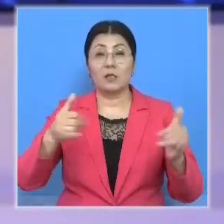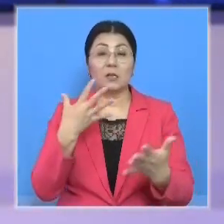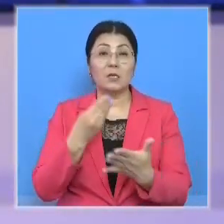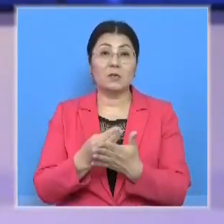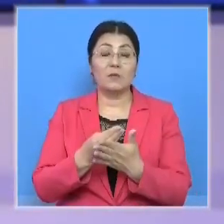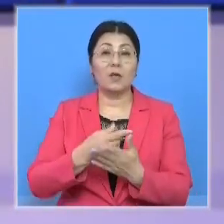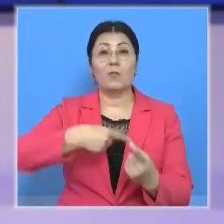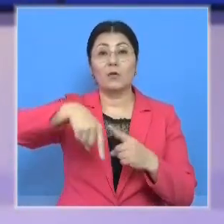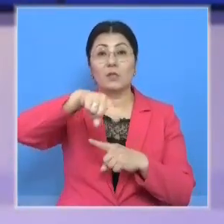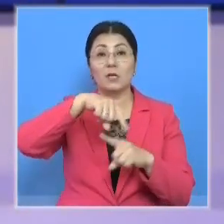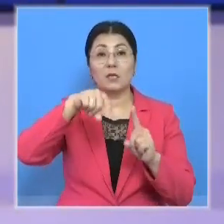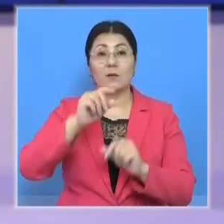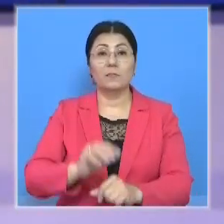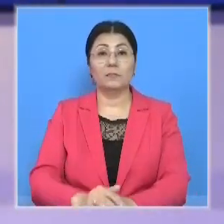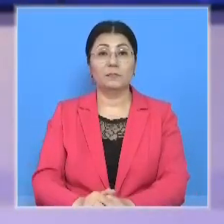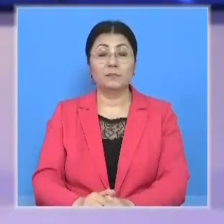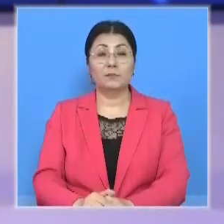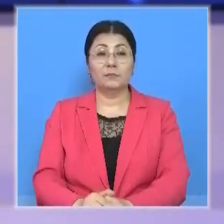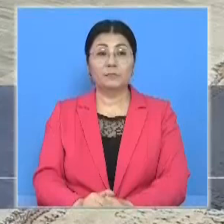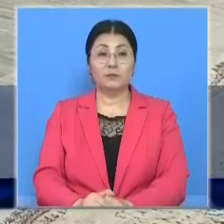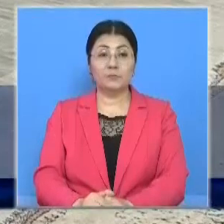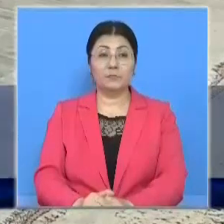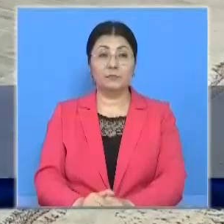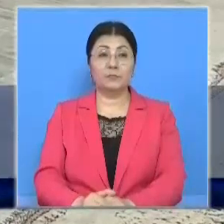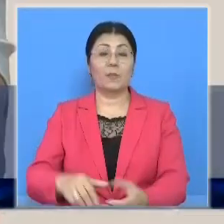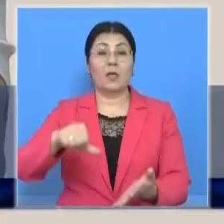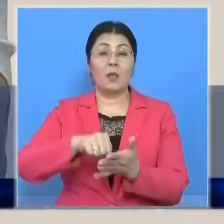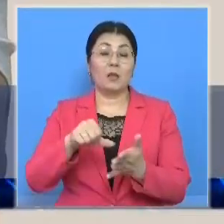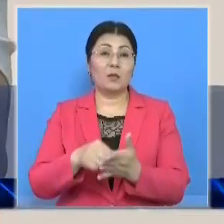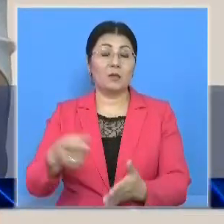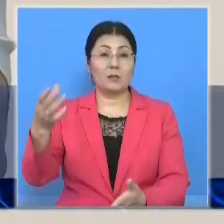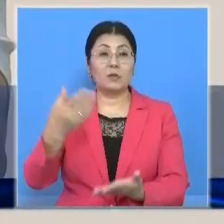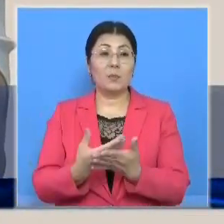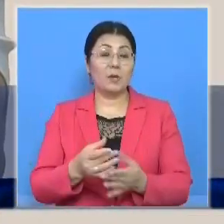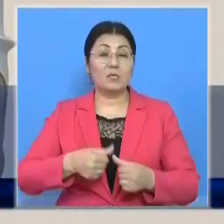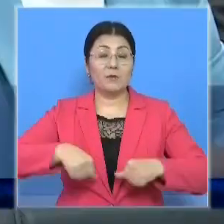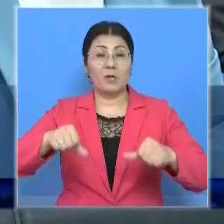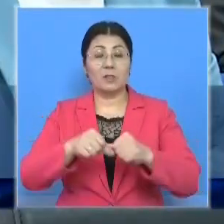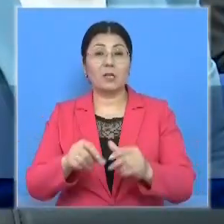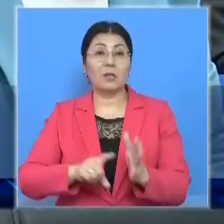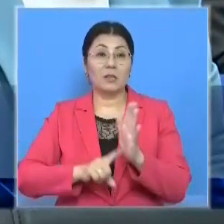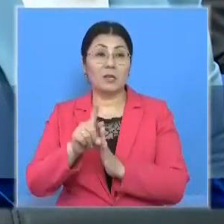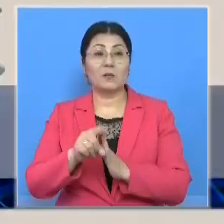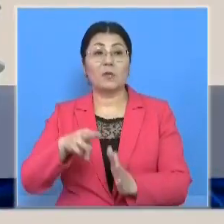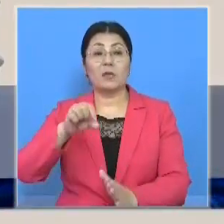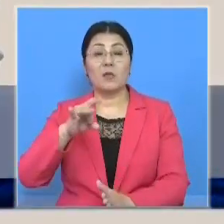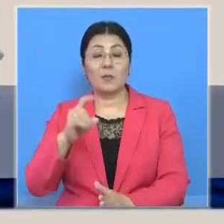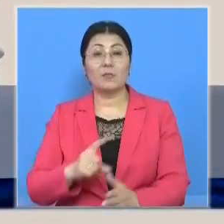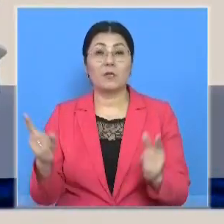своего дела. Подробности далее. Члены информационной группы начали свой визит в Темирский район со встречи с